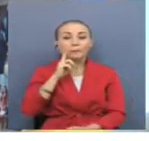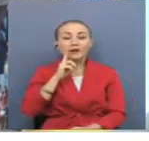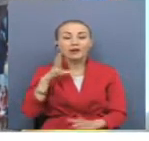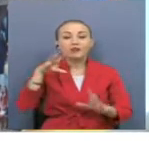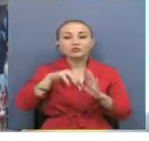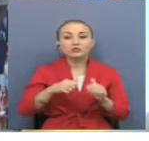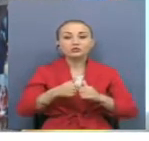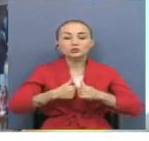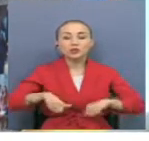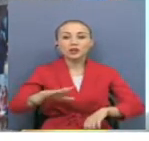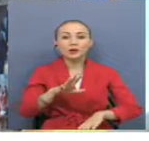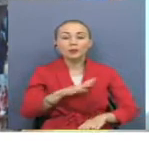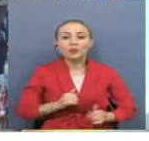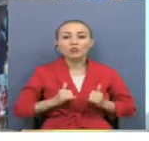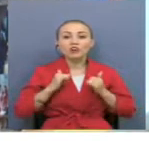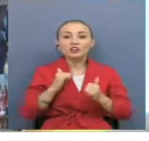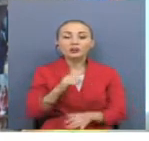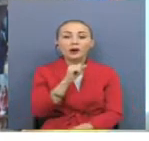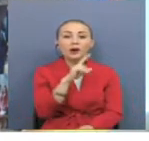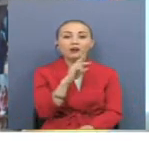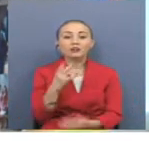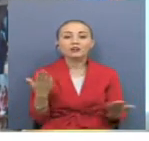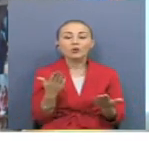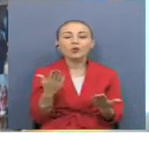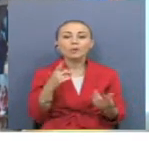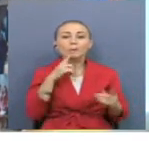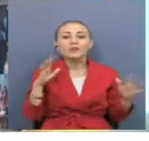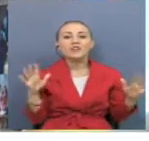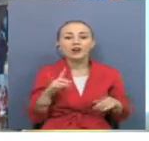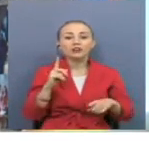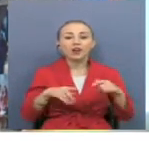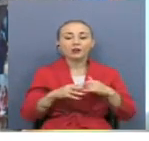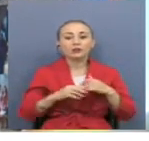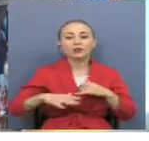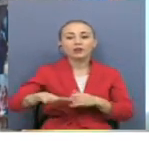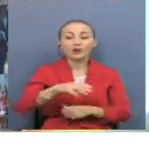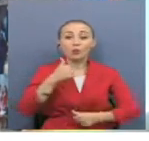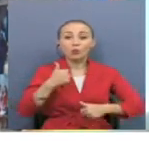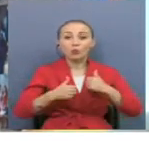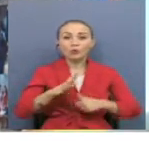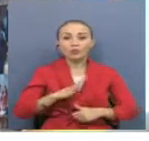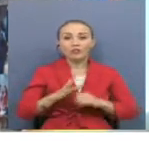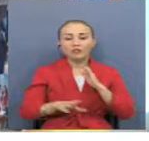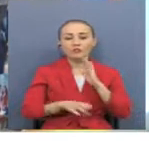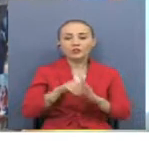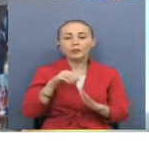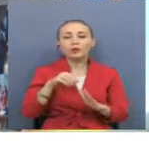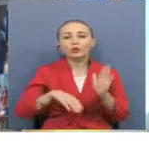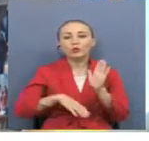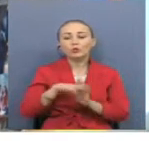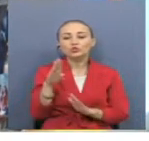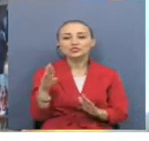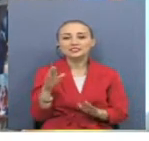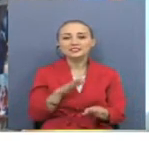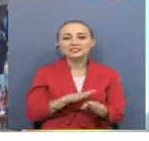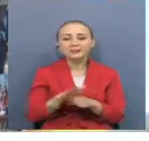Енді қазылар алқасының құрамында да осы қаламыздың облысының намысын қорғап жүрген атақты ақындарымыз бар. Осы жас